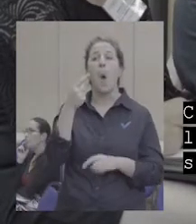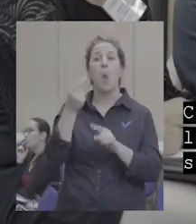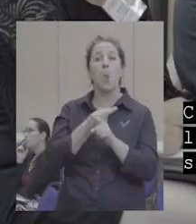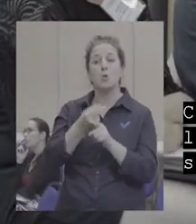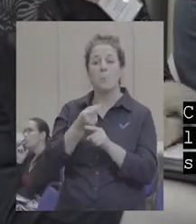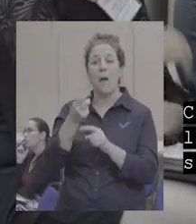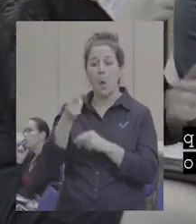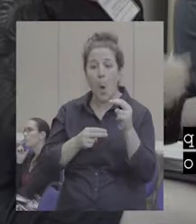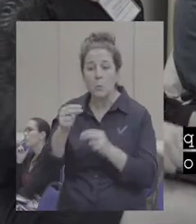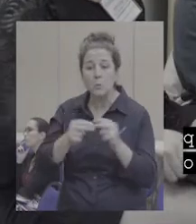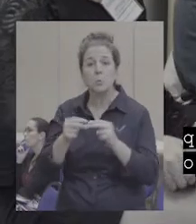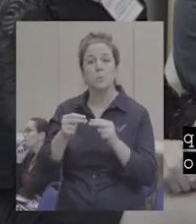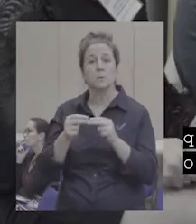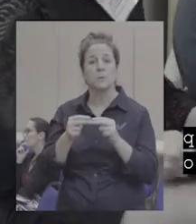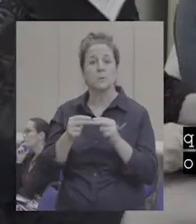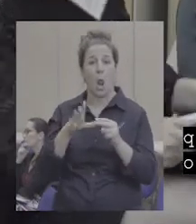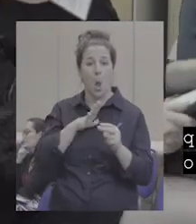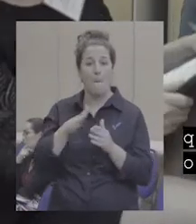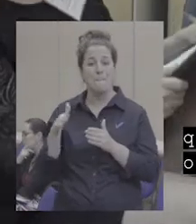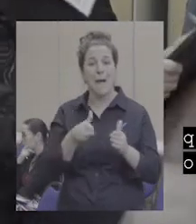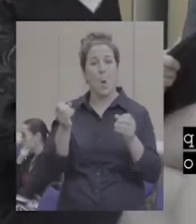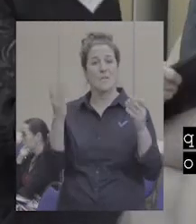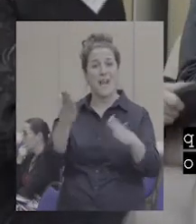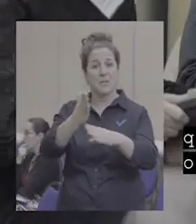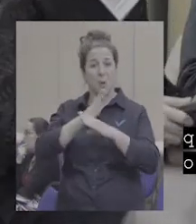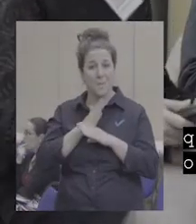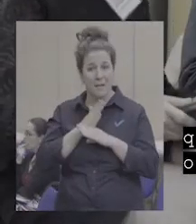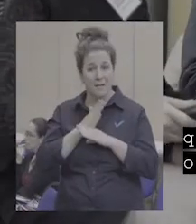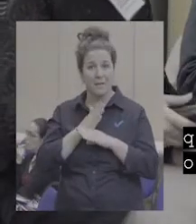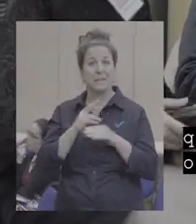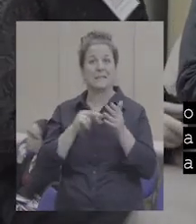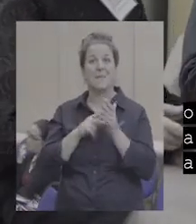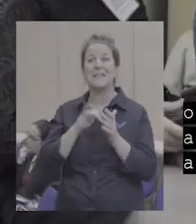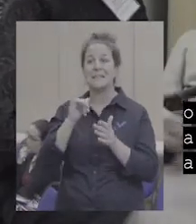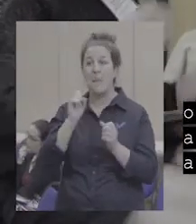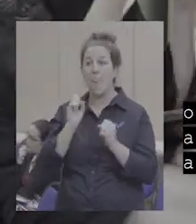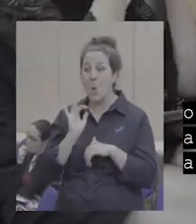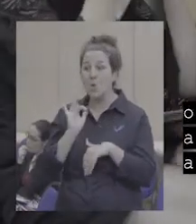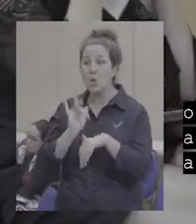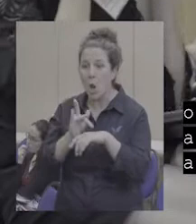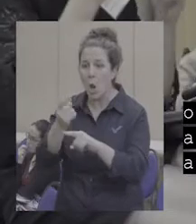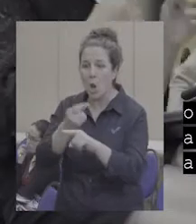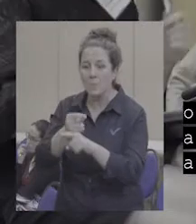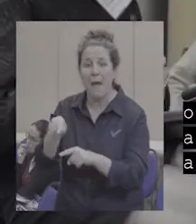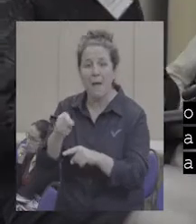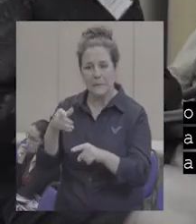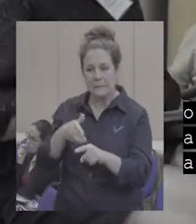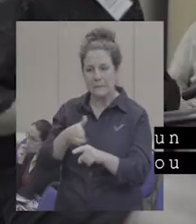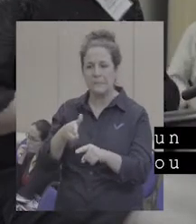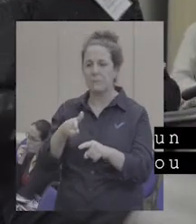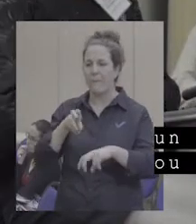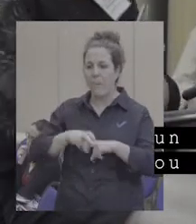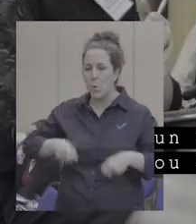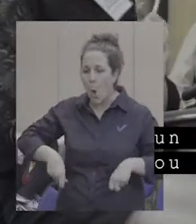les logements qui vont se construire, qui ont un parcours sans obstacle, c'est-à-dire du moment qu'on peut atteindre le logement avec